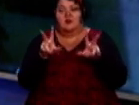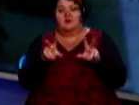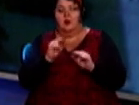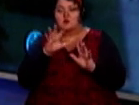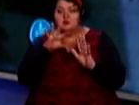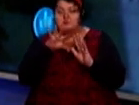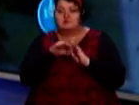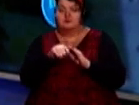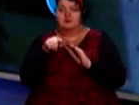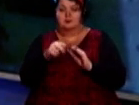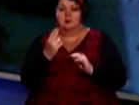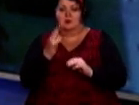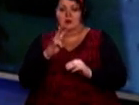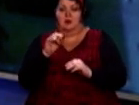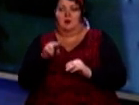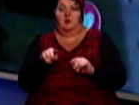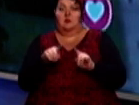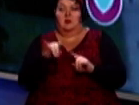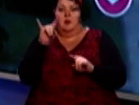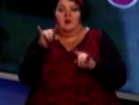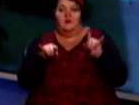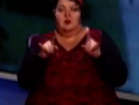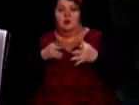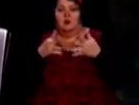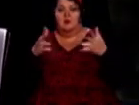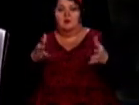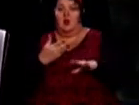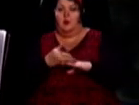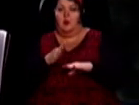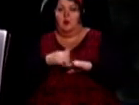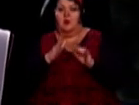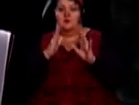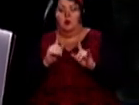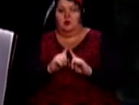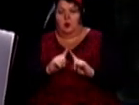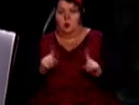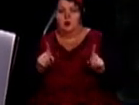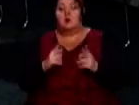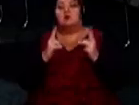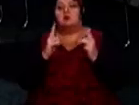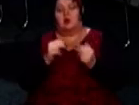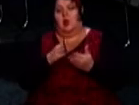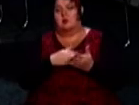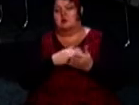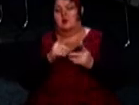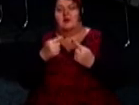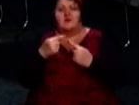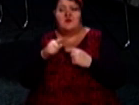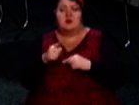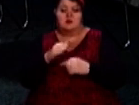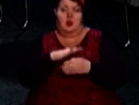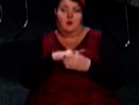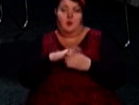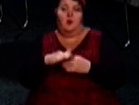вписати підземну споруду з такими вікнами великими вітражними. Полтавський ЦНАП буде унікальний, так? Абсолютно унікальний, він відрізняється